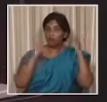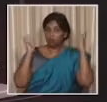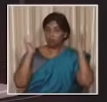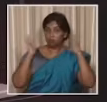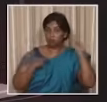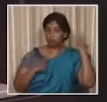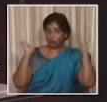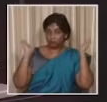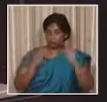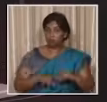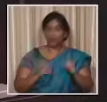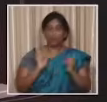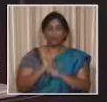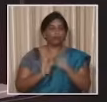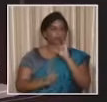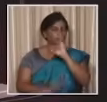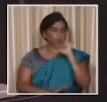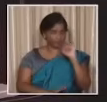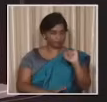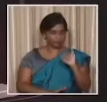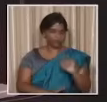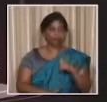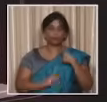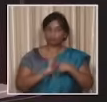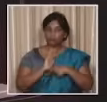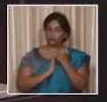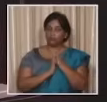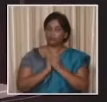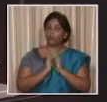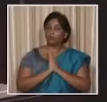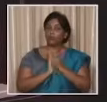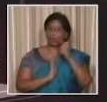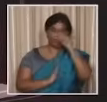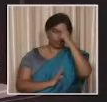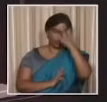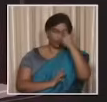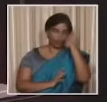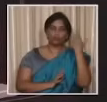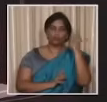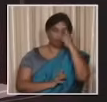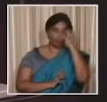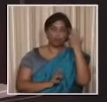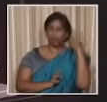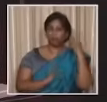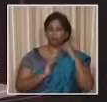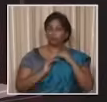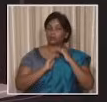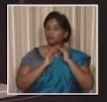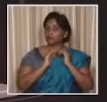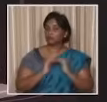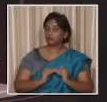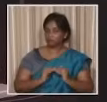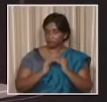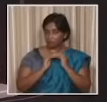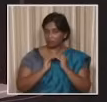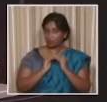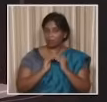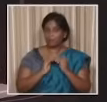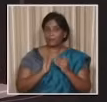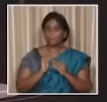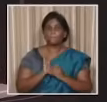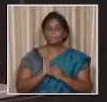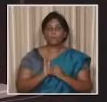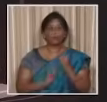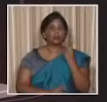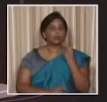දේවස්ථාන ගොඩනගන්නට ලක්ෂ 66ක් දිවයිනපුරා බෞද්ධ හින්දු කතෝලික ඉස්ලාම් ස්ථාන සංවර්ධනය කරන්නට